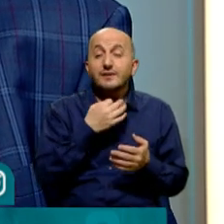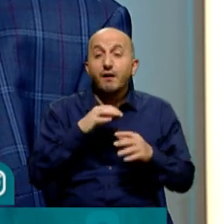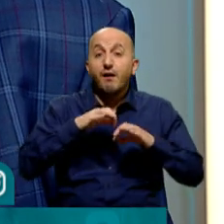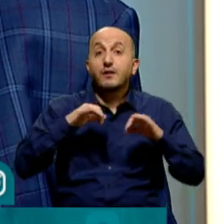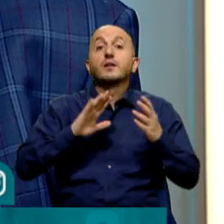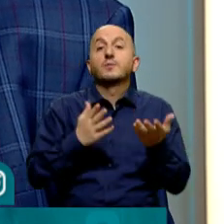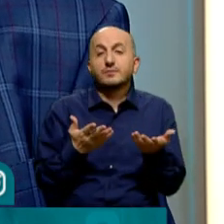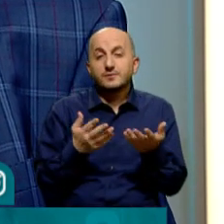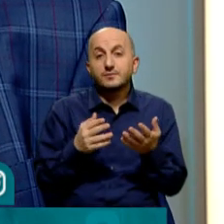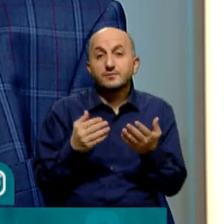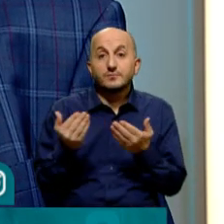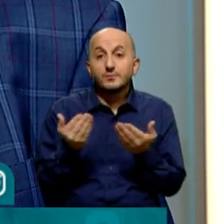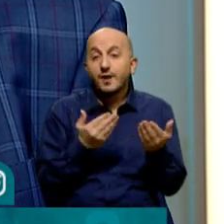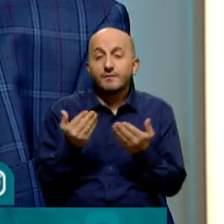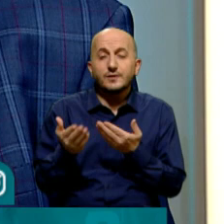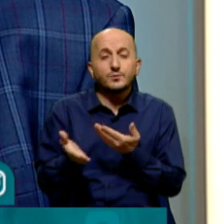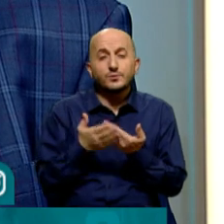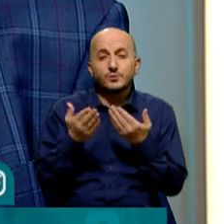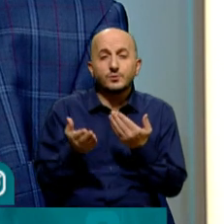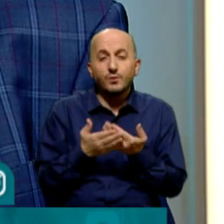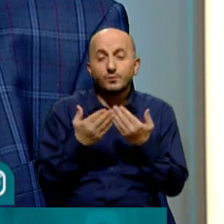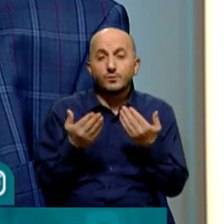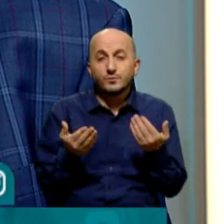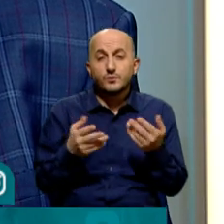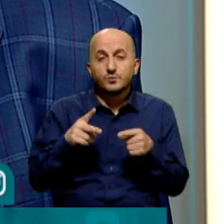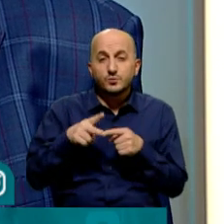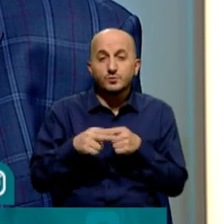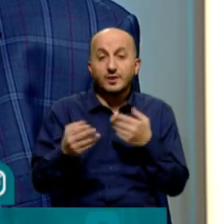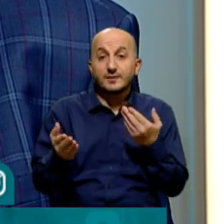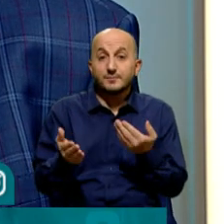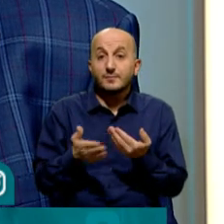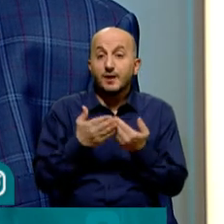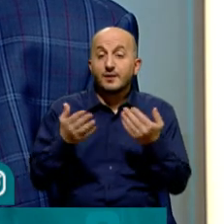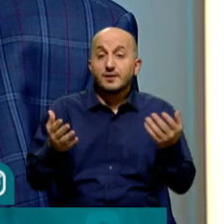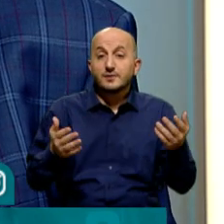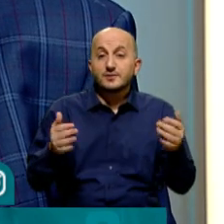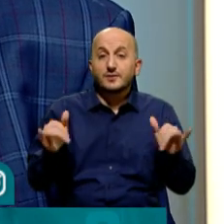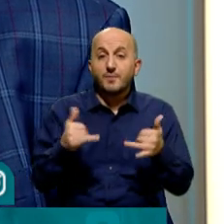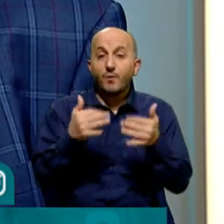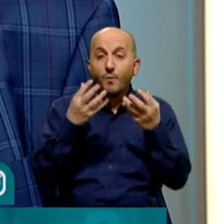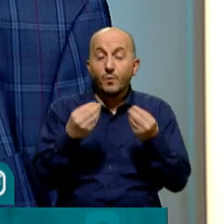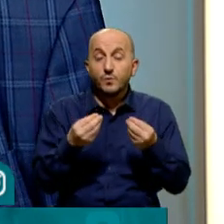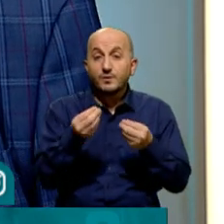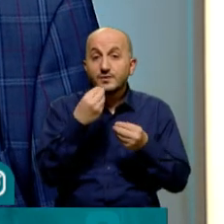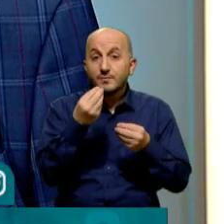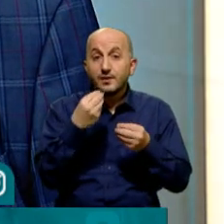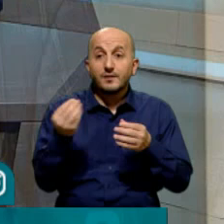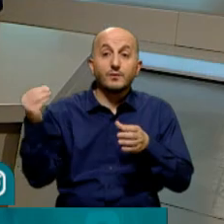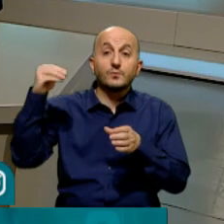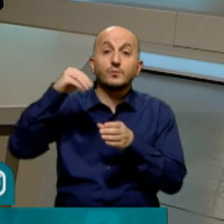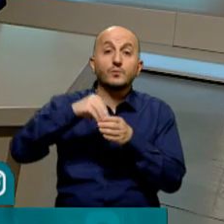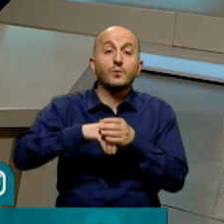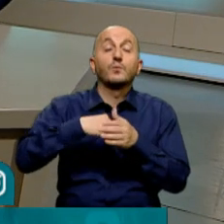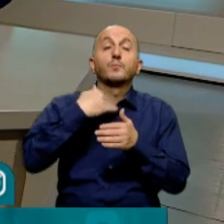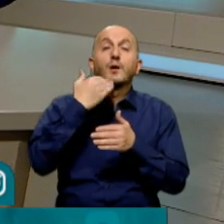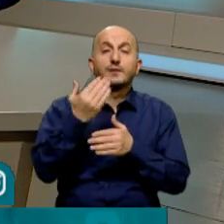göre merasimde, düğünde olur bu, mevlid merasiminde olur, sünnet merasiminde olur. Bunları merasimlerde, yemeklerde kullanma diyoruz. Onun